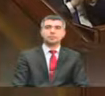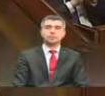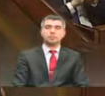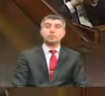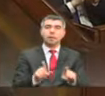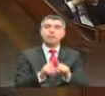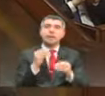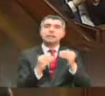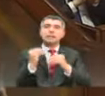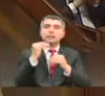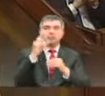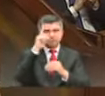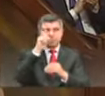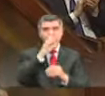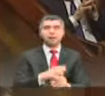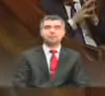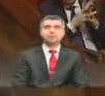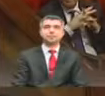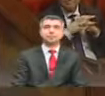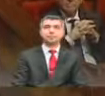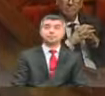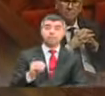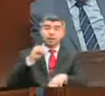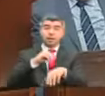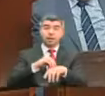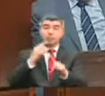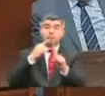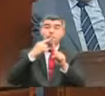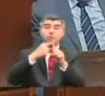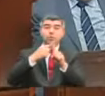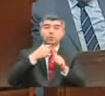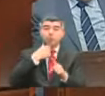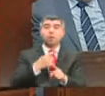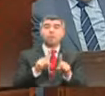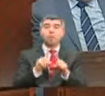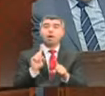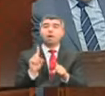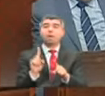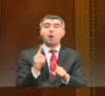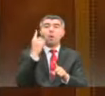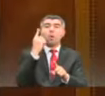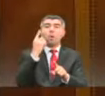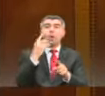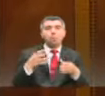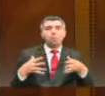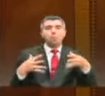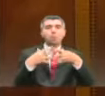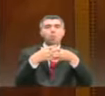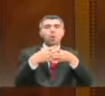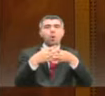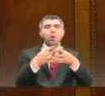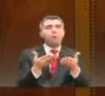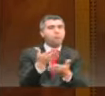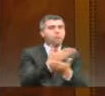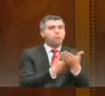سنقويها كما وكيفا. وبالمناسبة هذا الهدف كان منذ البداية وبإجماع مكونات